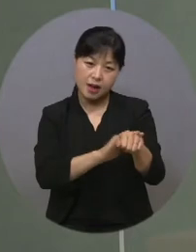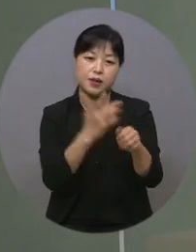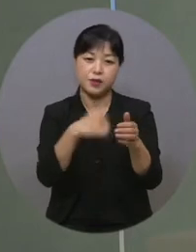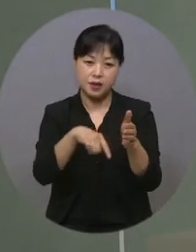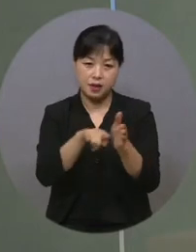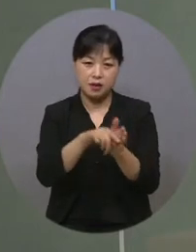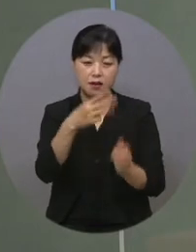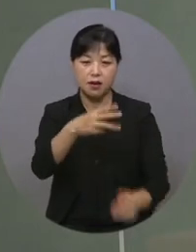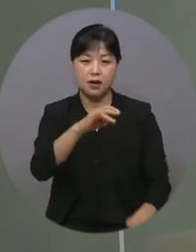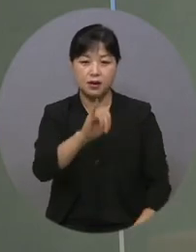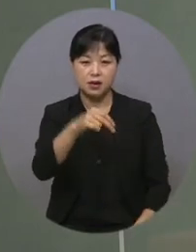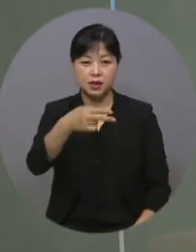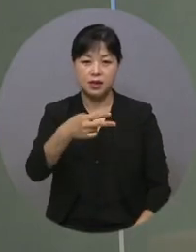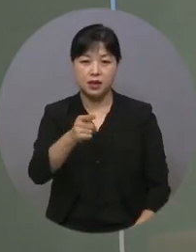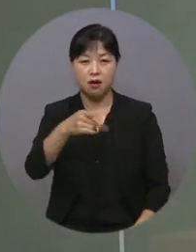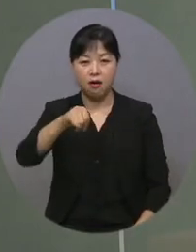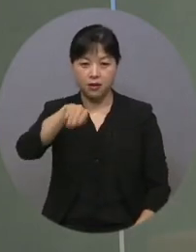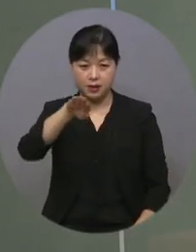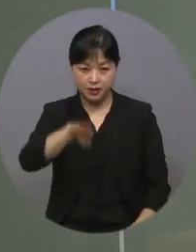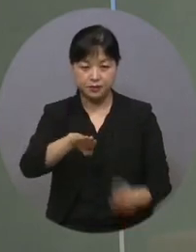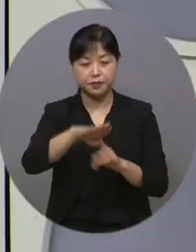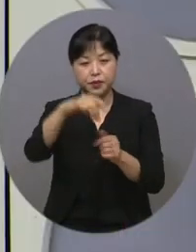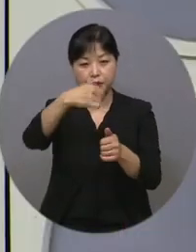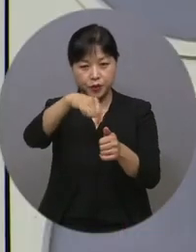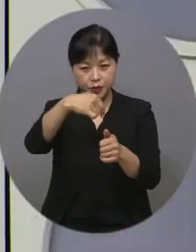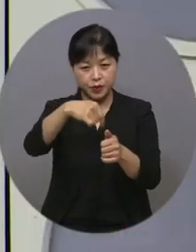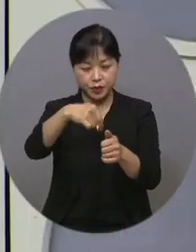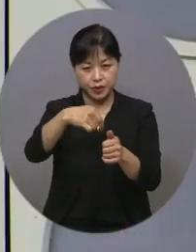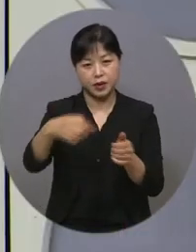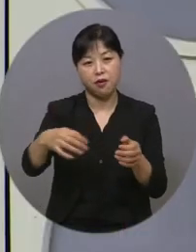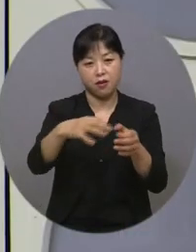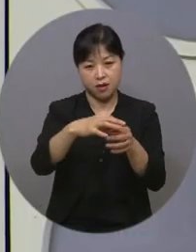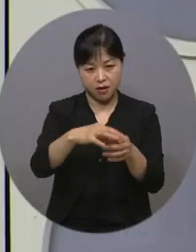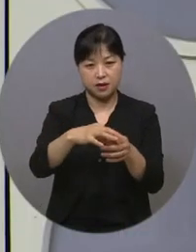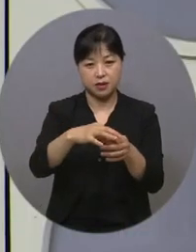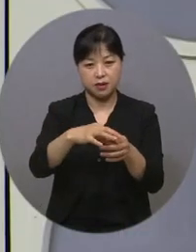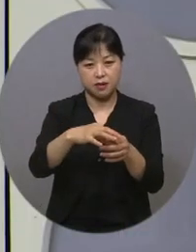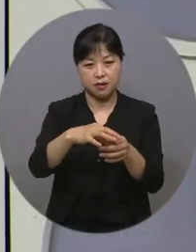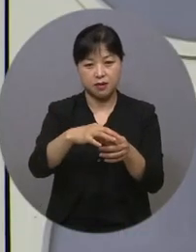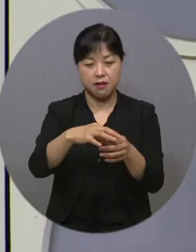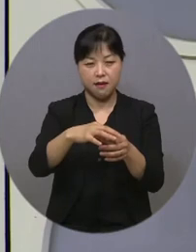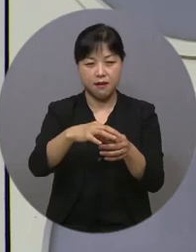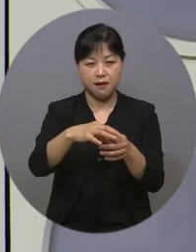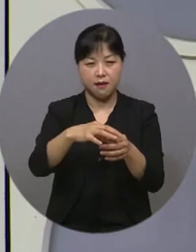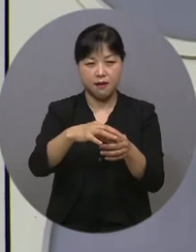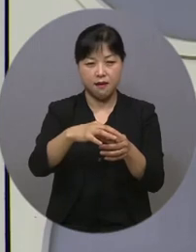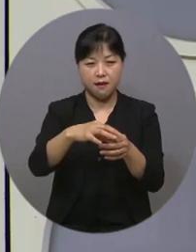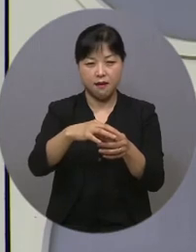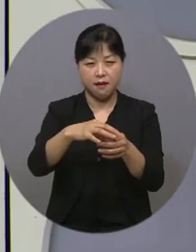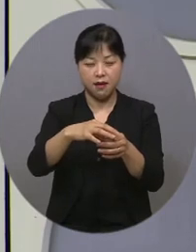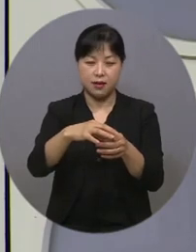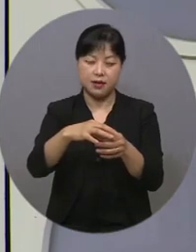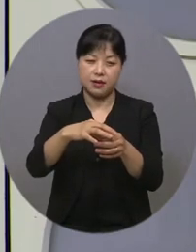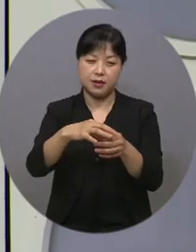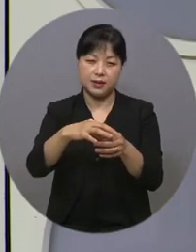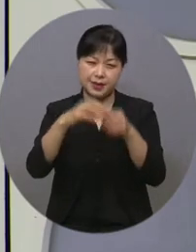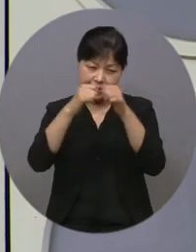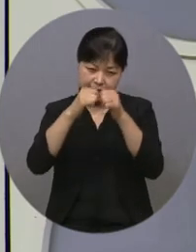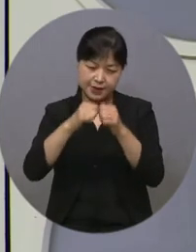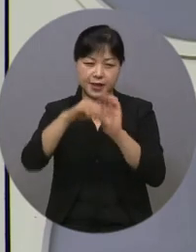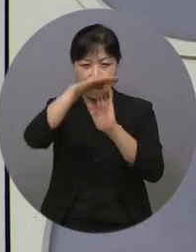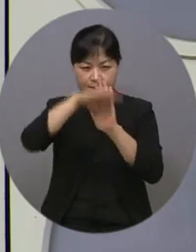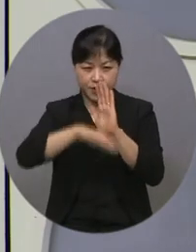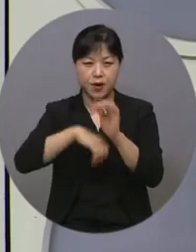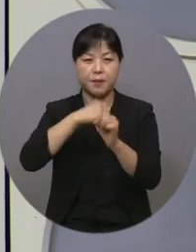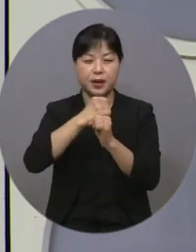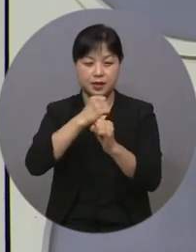교육을 제가 대입해가지고 그런 아주 세부적인 그 소매뉴얼을 만들어서 계속